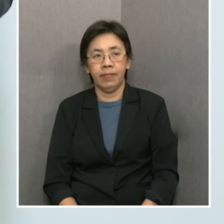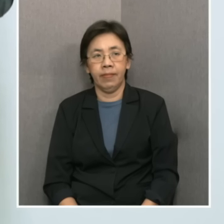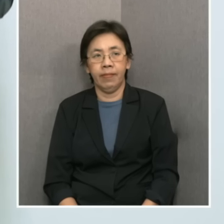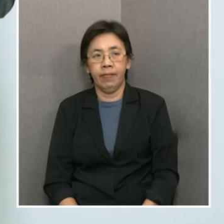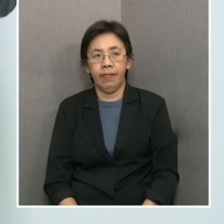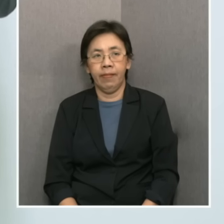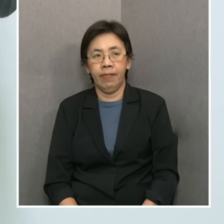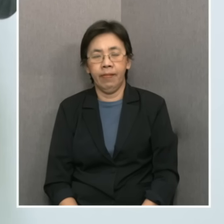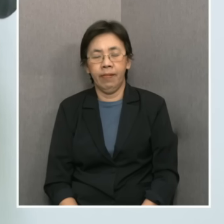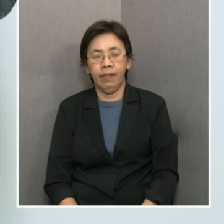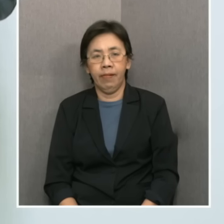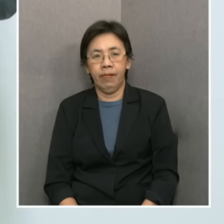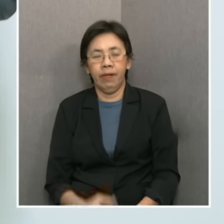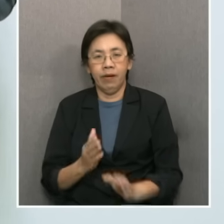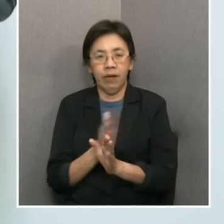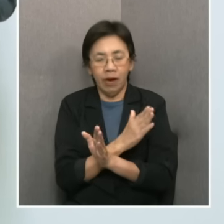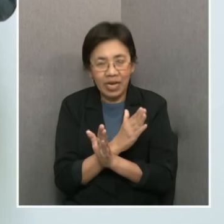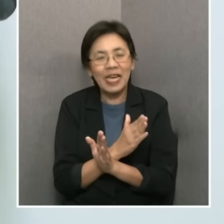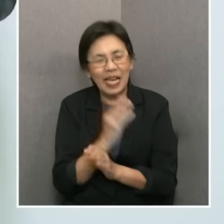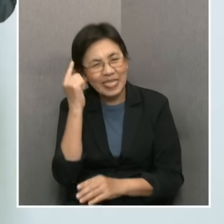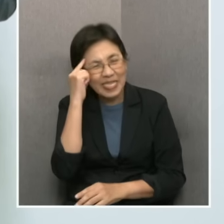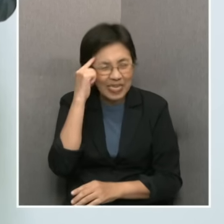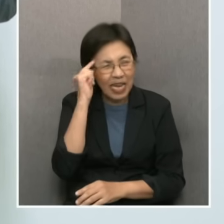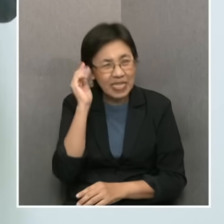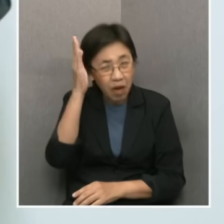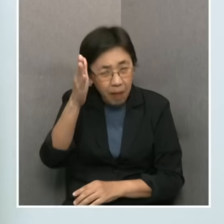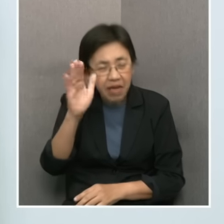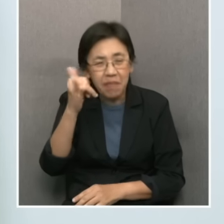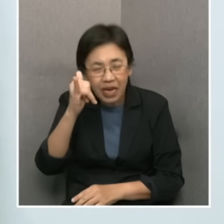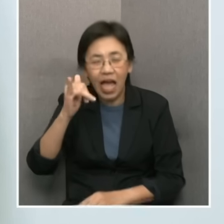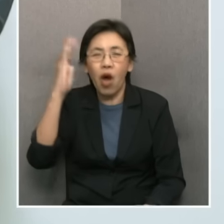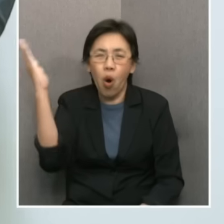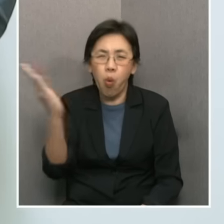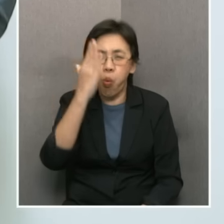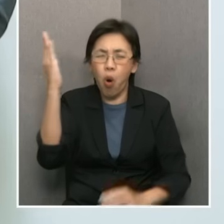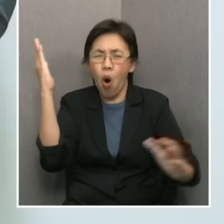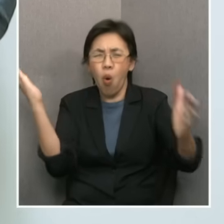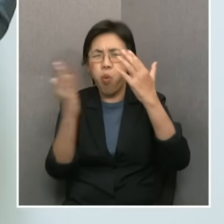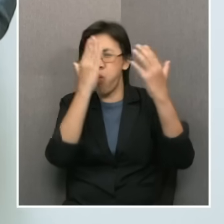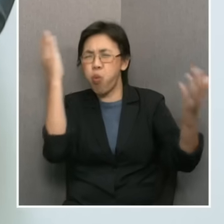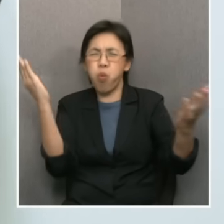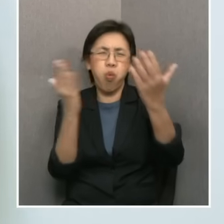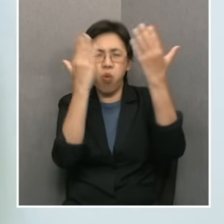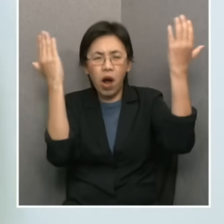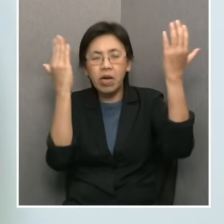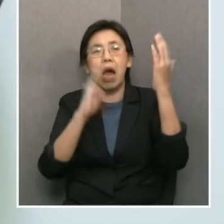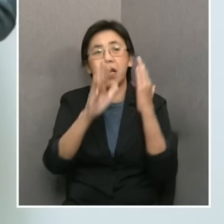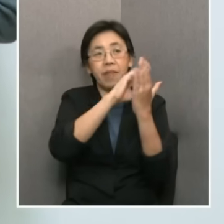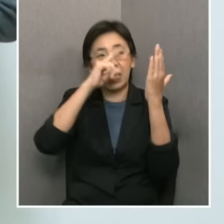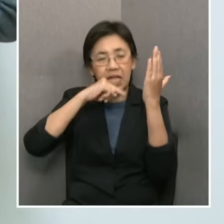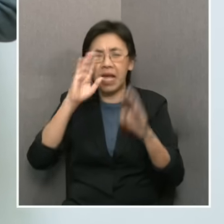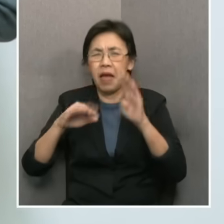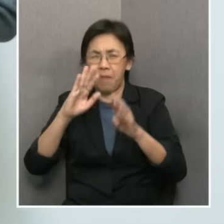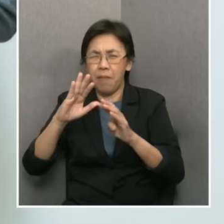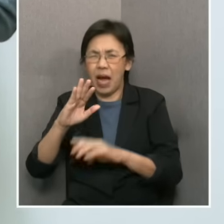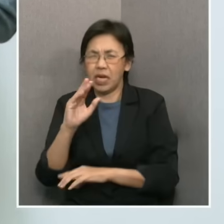ก่อนหน้านี้มีการพยากรณ์นะครับว่าจะมีพายุก่อตัวและจะเคลื่อนเข้ามาที่เมืองไทยประมาณ30ลูกตอนนี้จากข้อมูลก็พบ